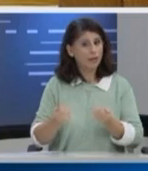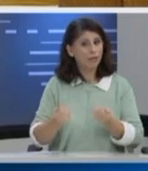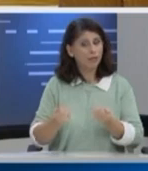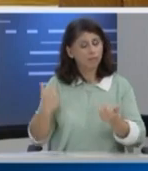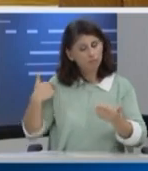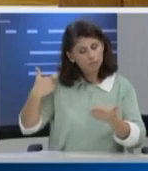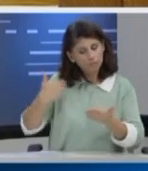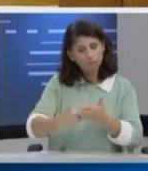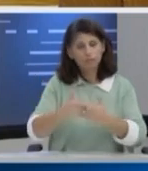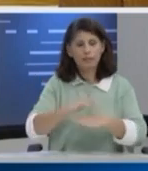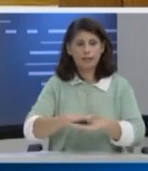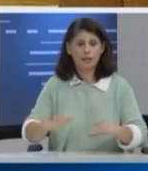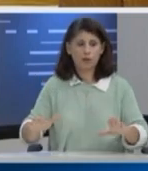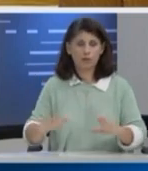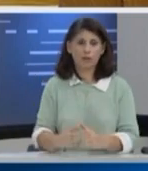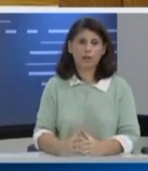να ολοκληρώσει.